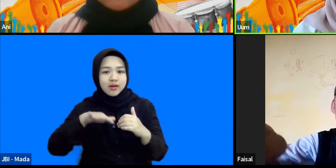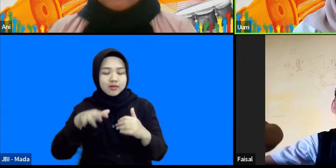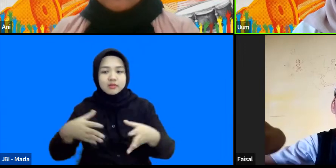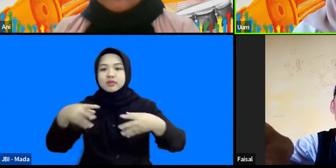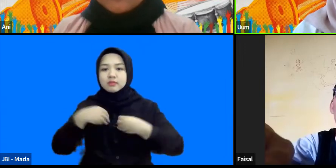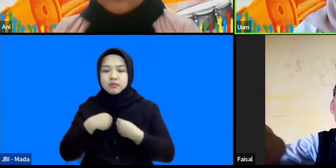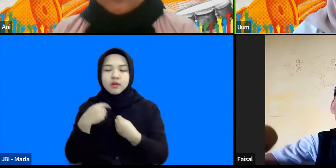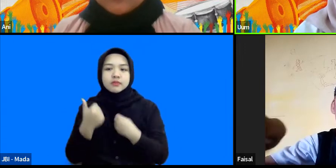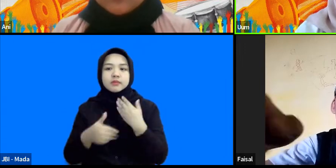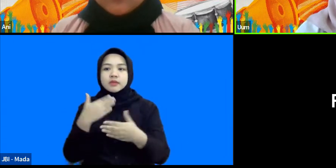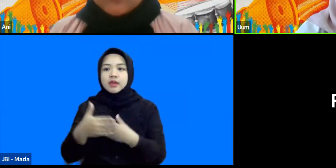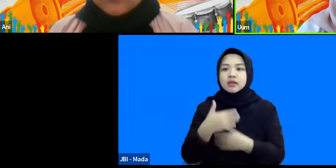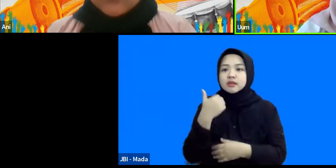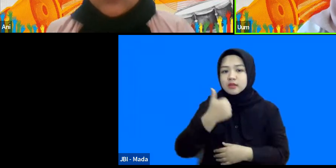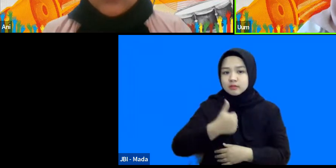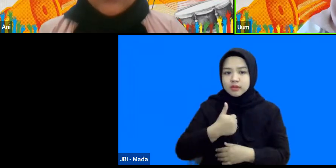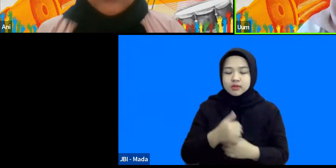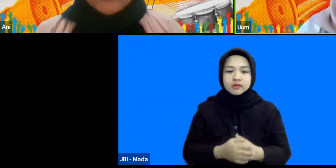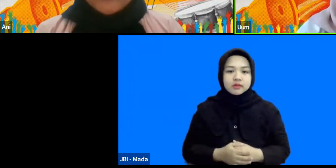berjalan dengan baik harapannya.